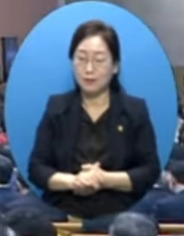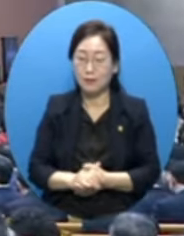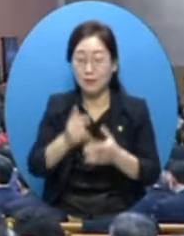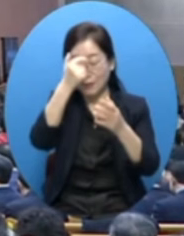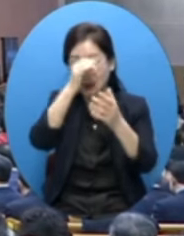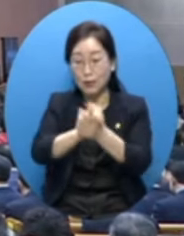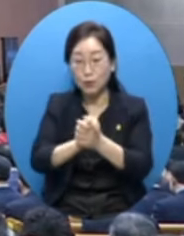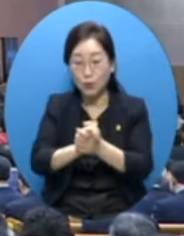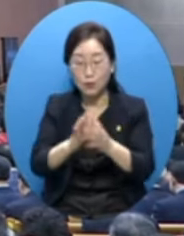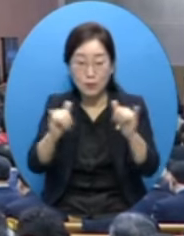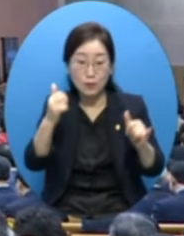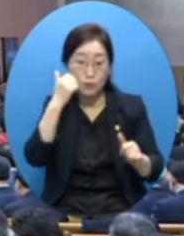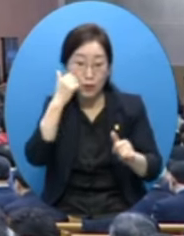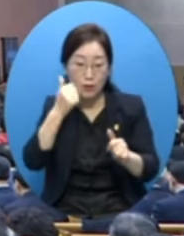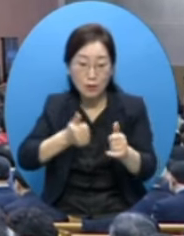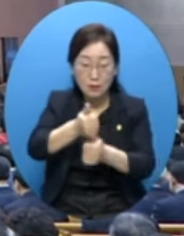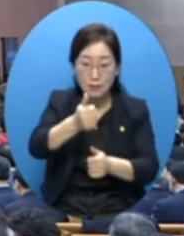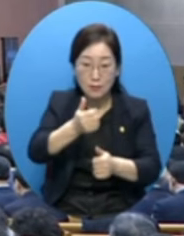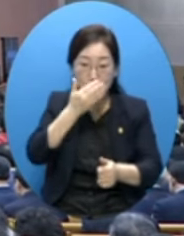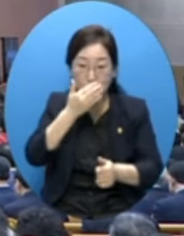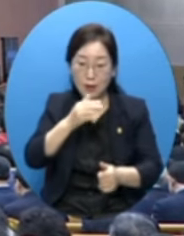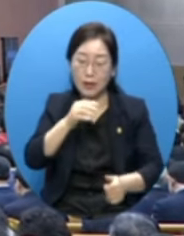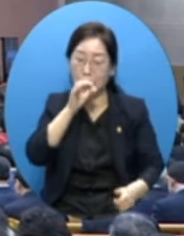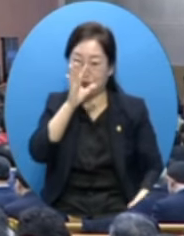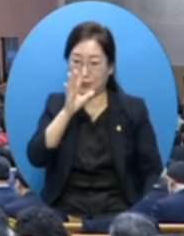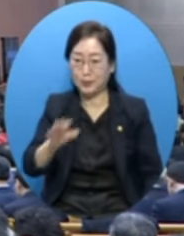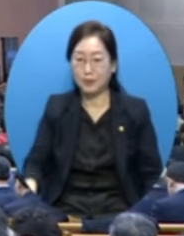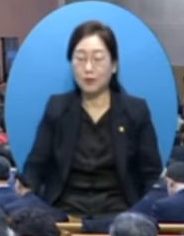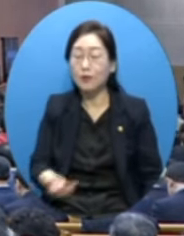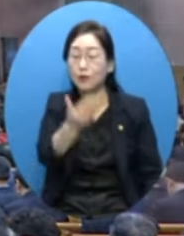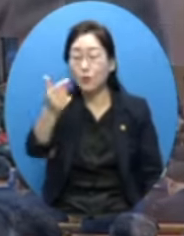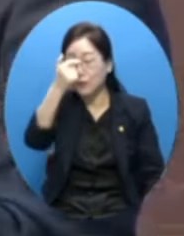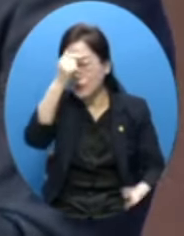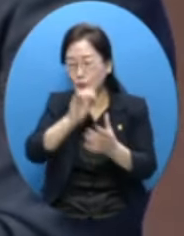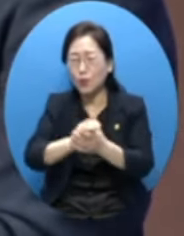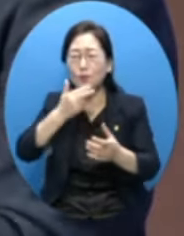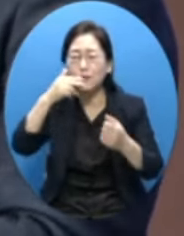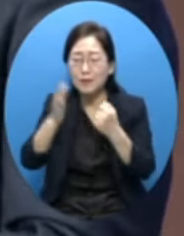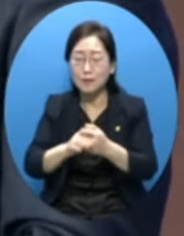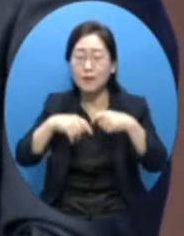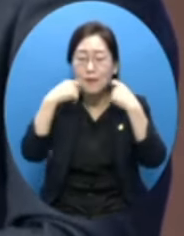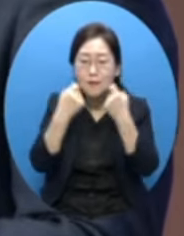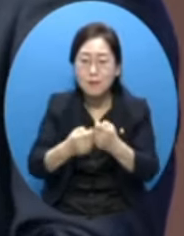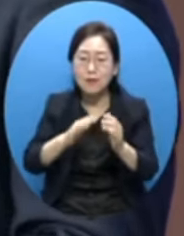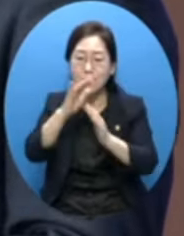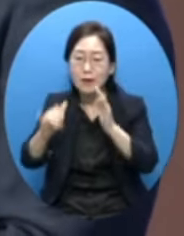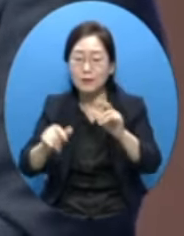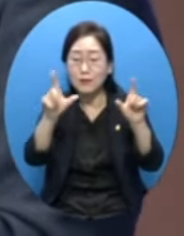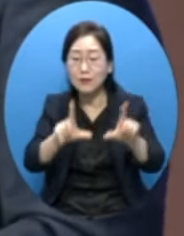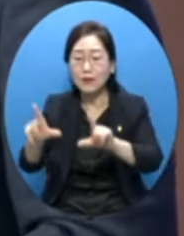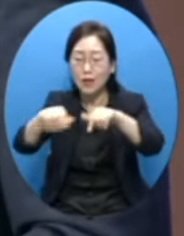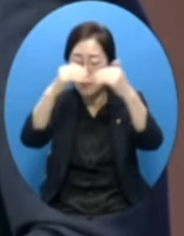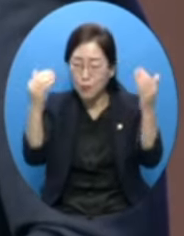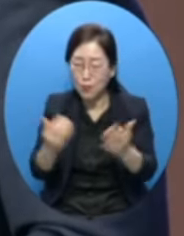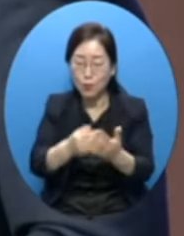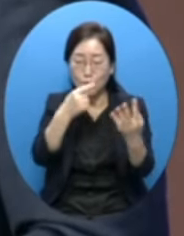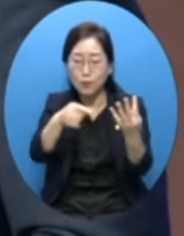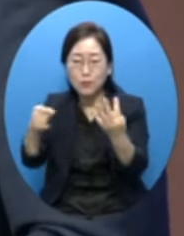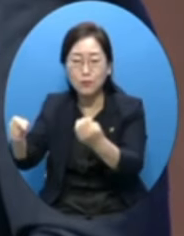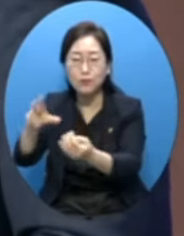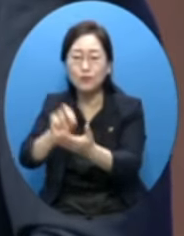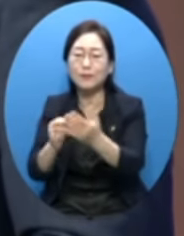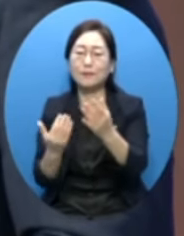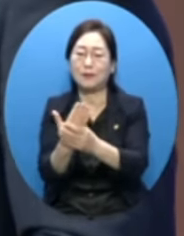기도하는 사람을 당할 사람이 없는 것입니다. 여러분, 우리가 기도하지 않기 때문에 개인의 문제, 가정의 문제, 생활의 문제, 범사의 문제가 생겨나게